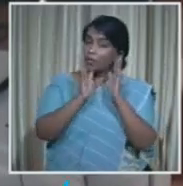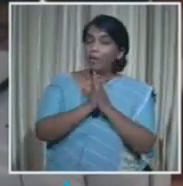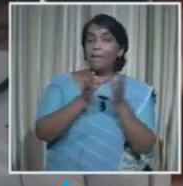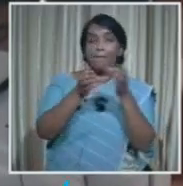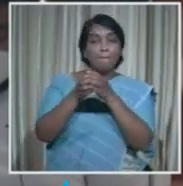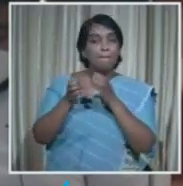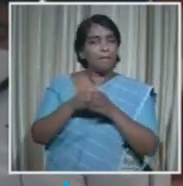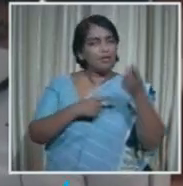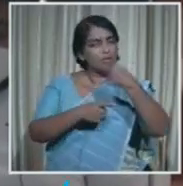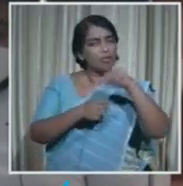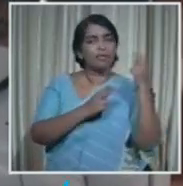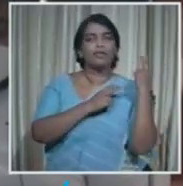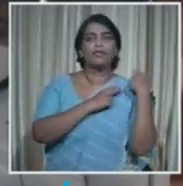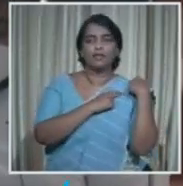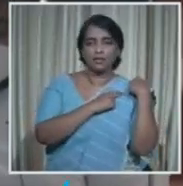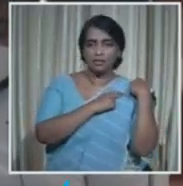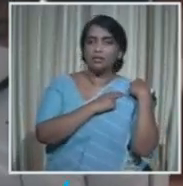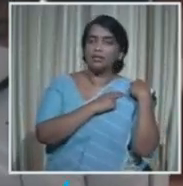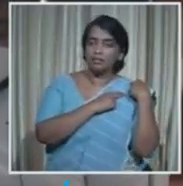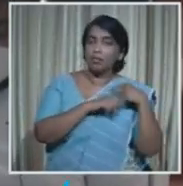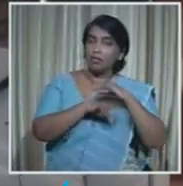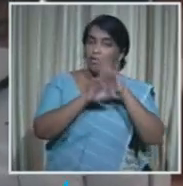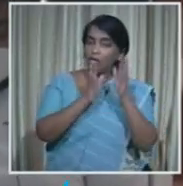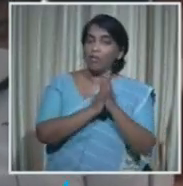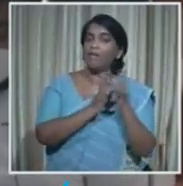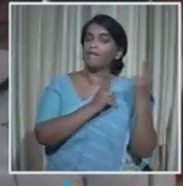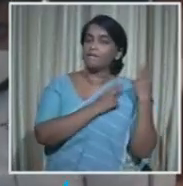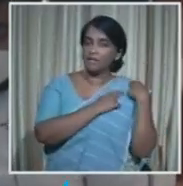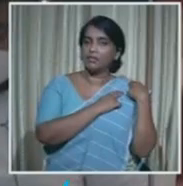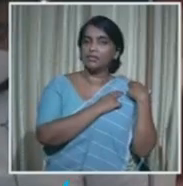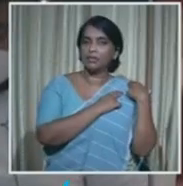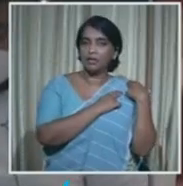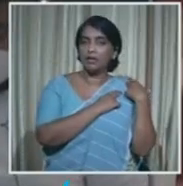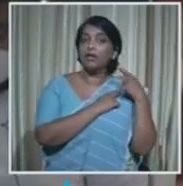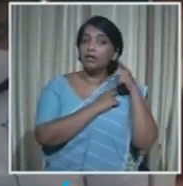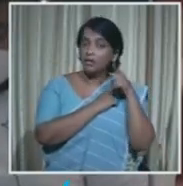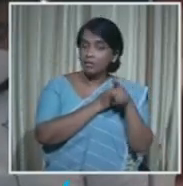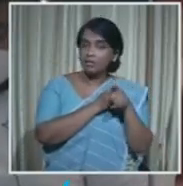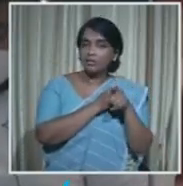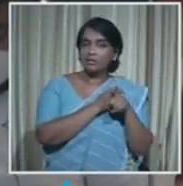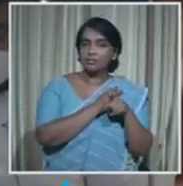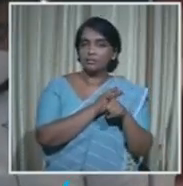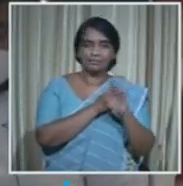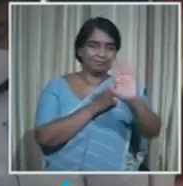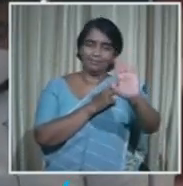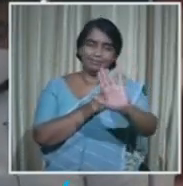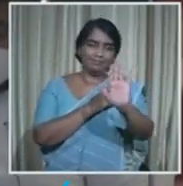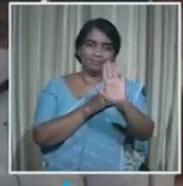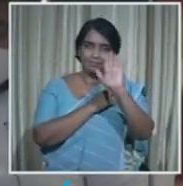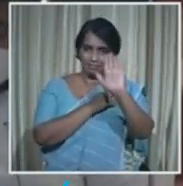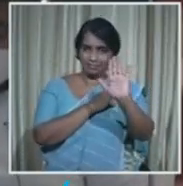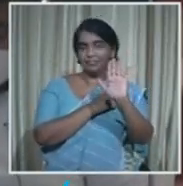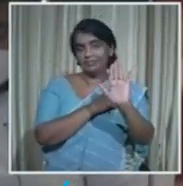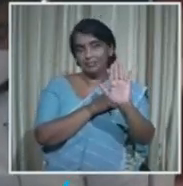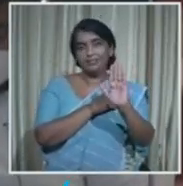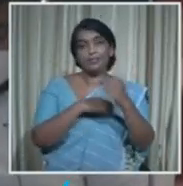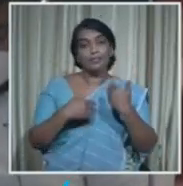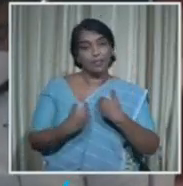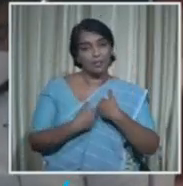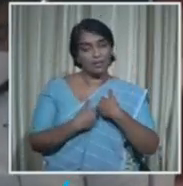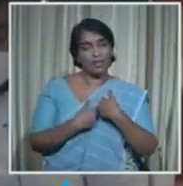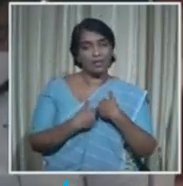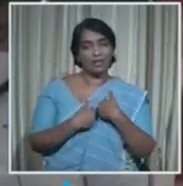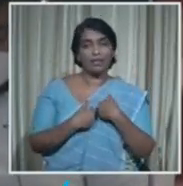kianno. Me okkoma paksa tika agak kianno. Menne me pa, nana. memai, magem,